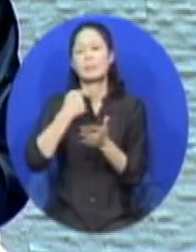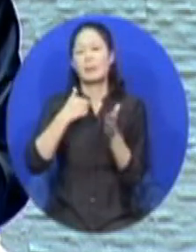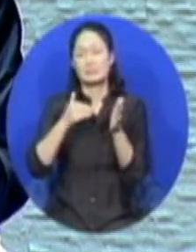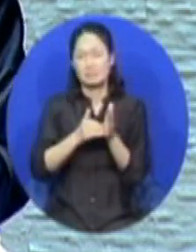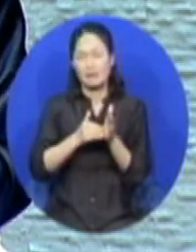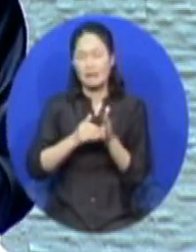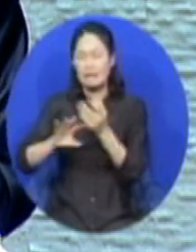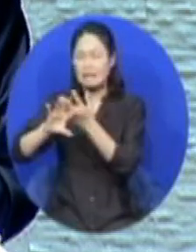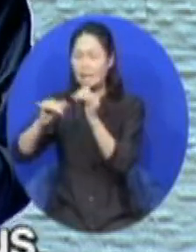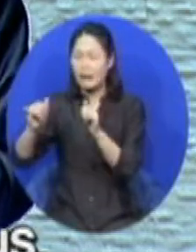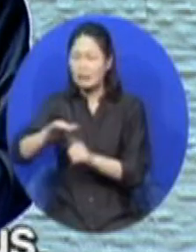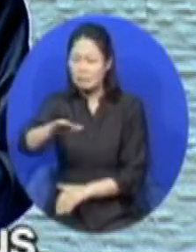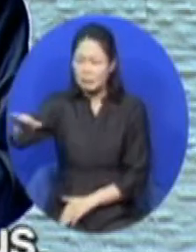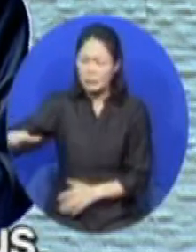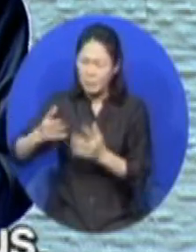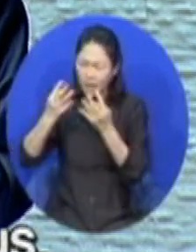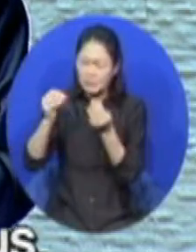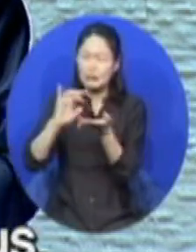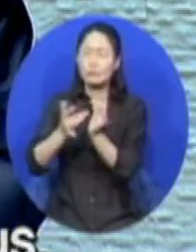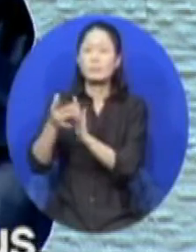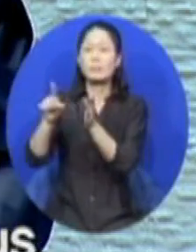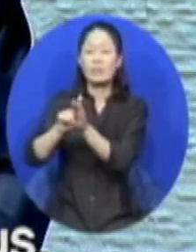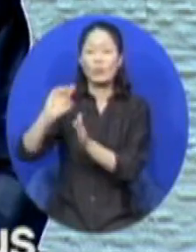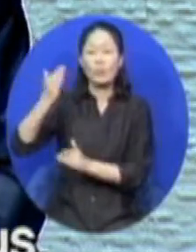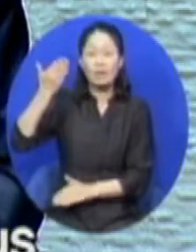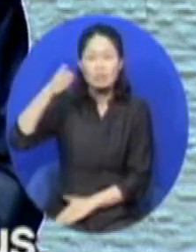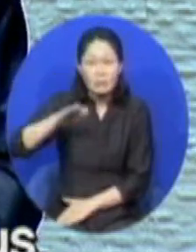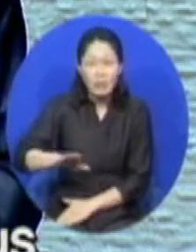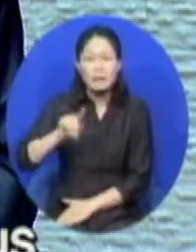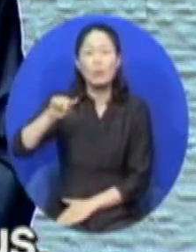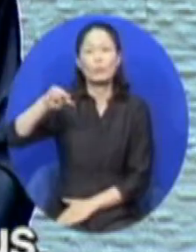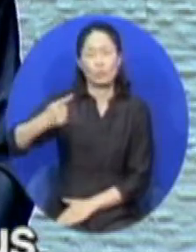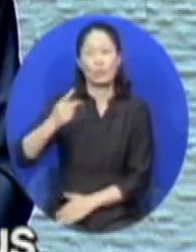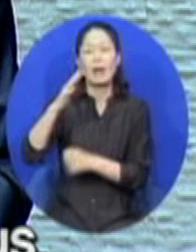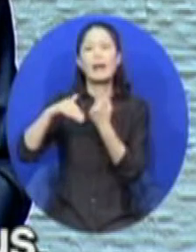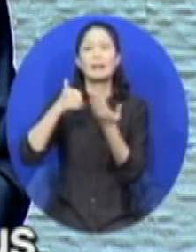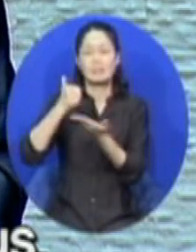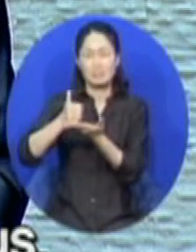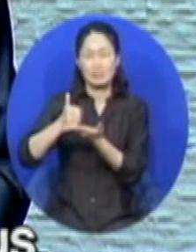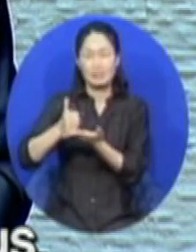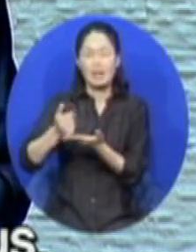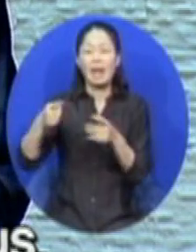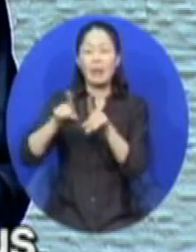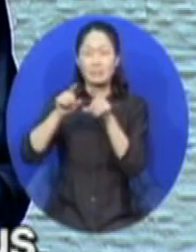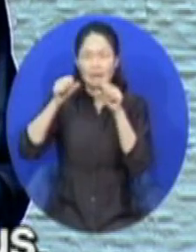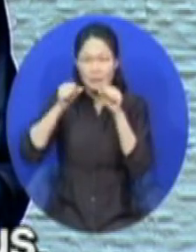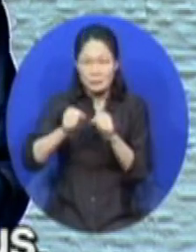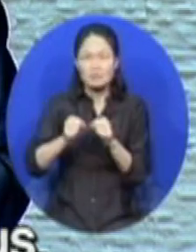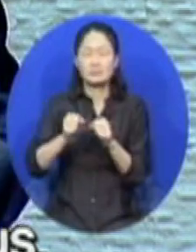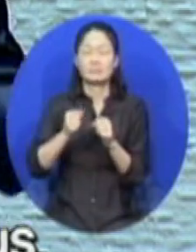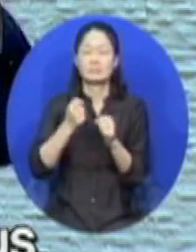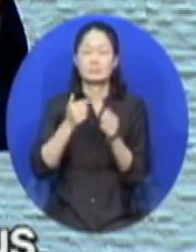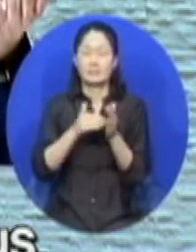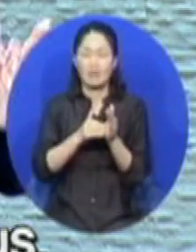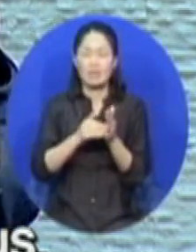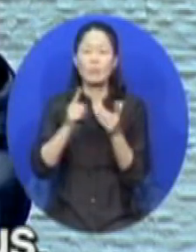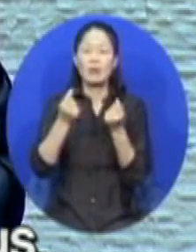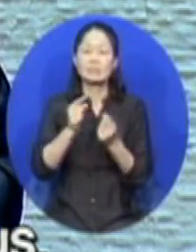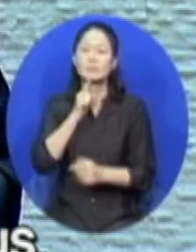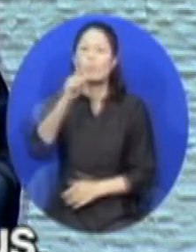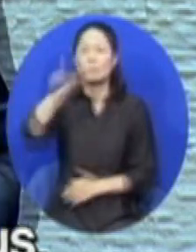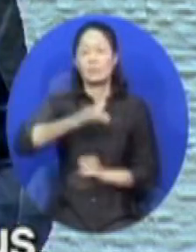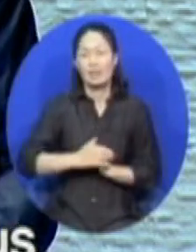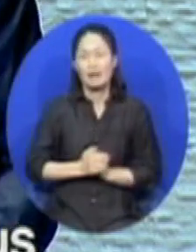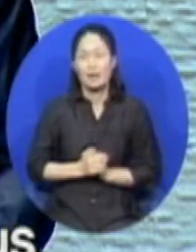이방인들이 많이 예수를 믿게 되었는데 그것도 하나님이 함께 하셨던 것이에요 유즈키 보고를